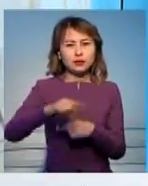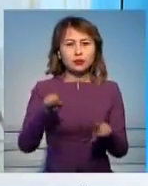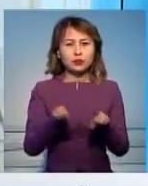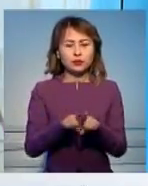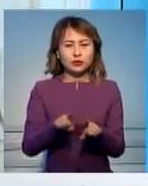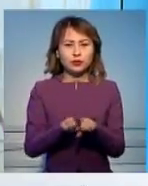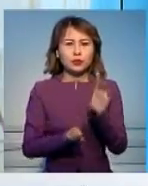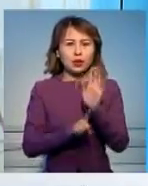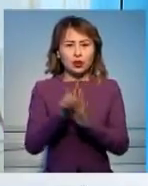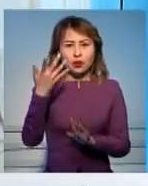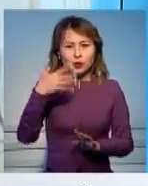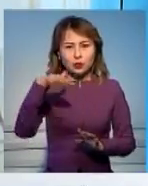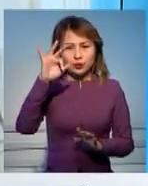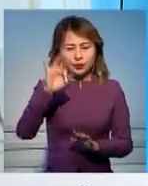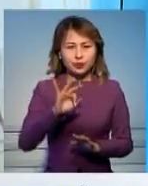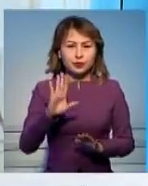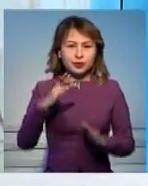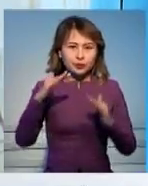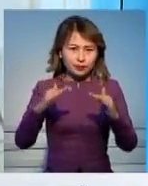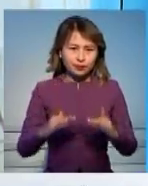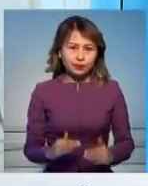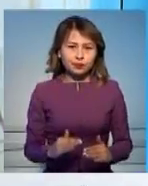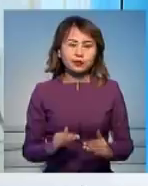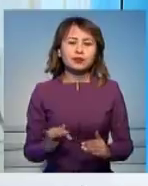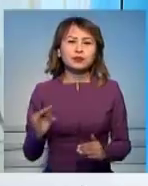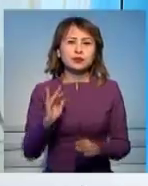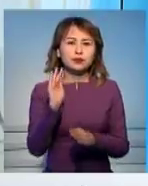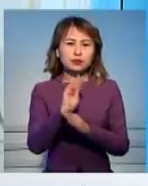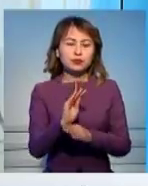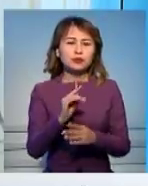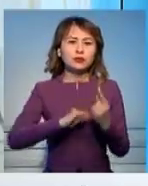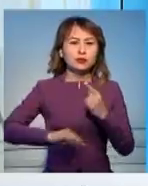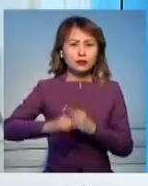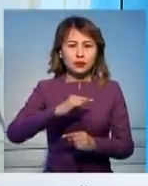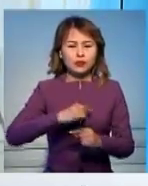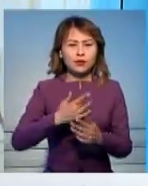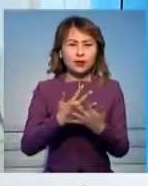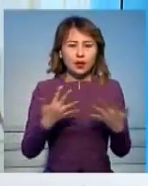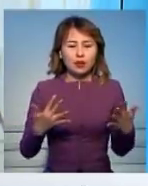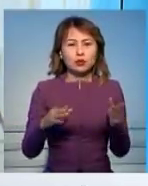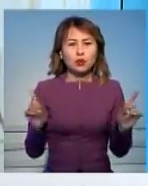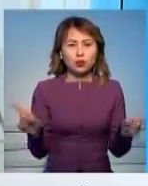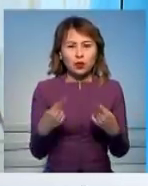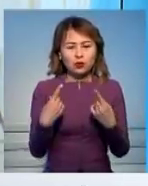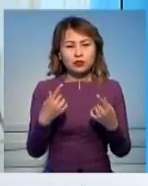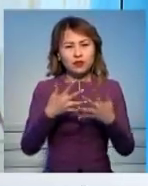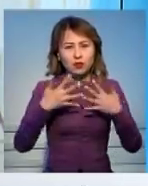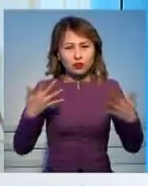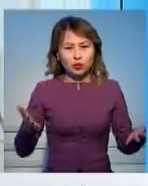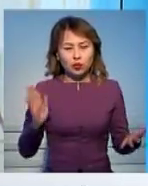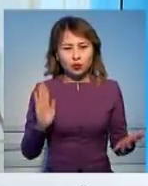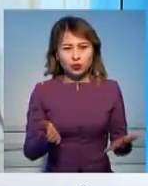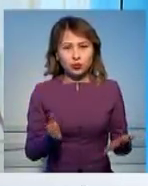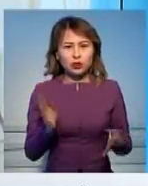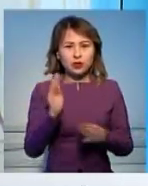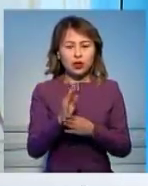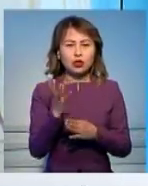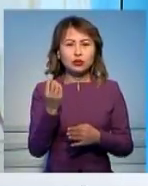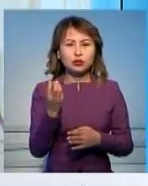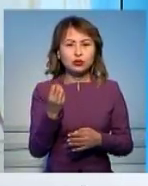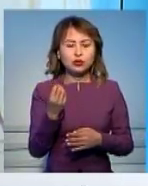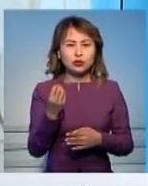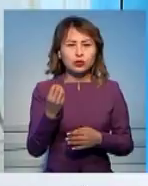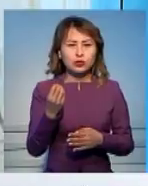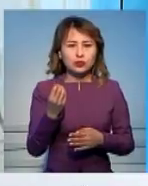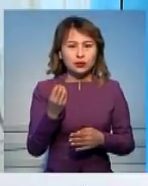қысым 50%-ға дейін төмендетіледі деп күтіп отыр. Бұл әрине кәсіпкерлікте отандық кәсіпкердің дамуына үлкен ықпал жасайды. Тағы бір саланы айта